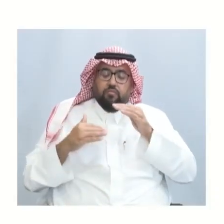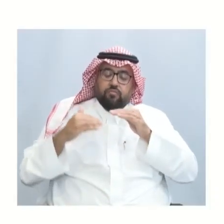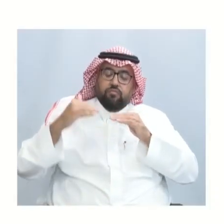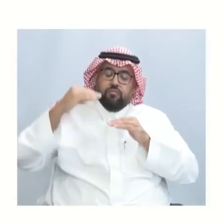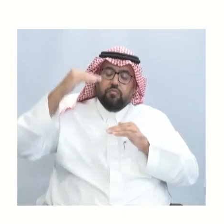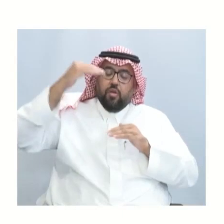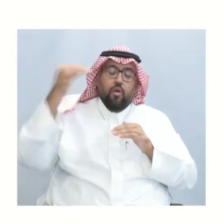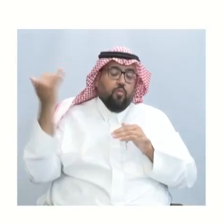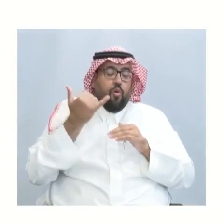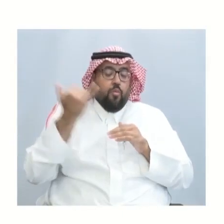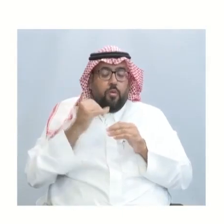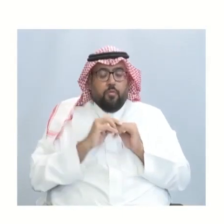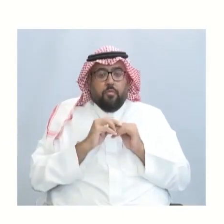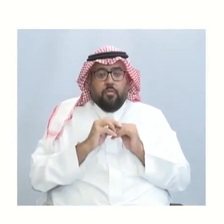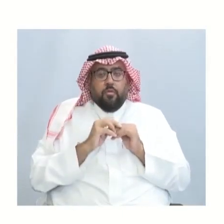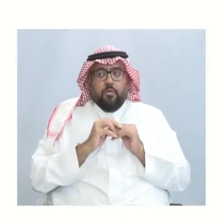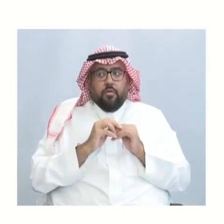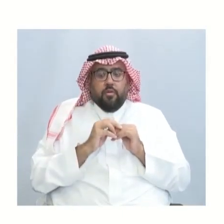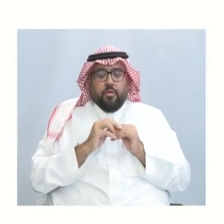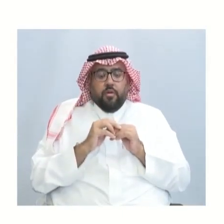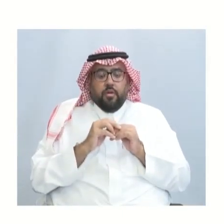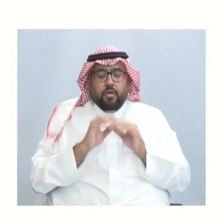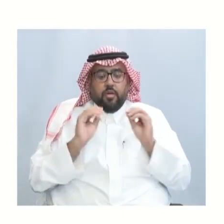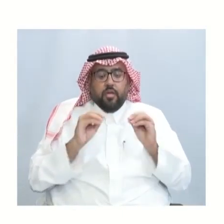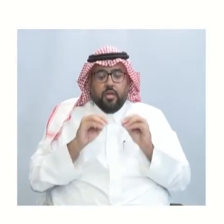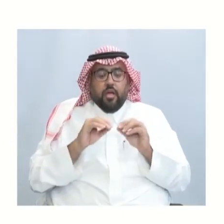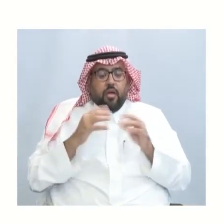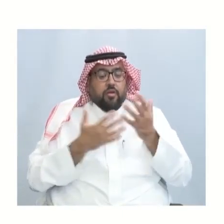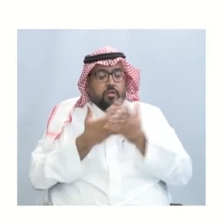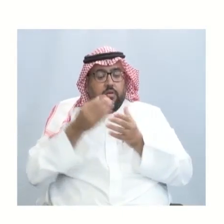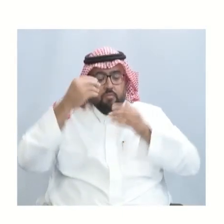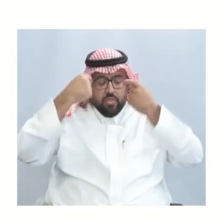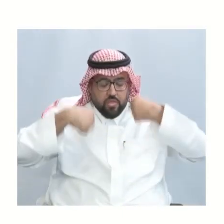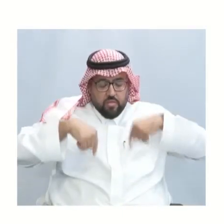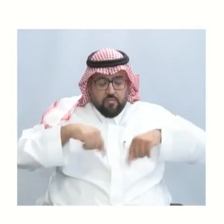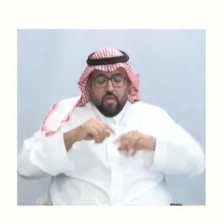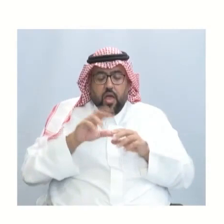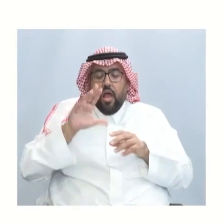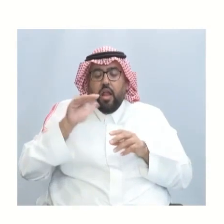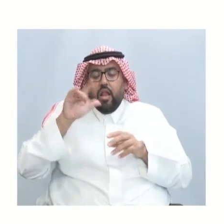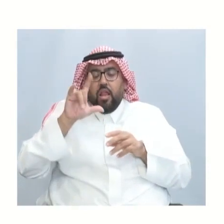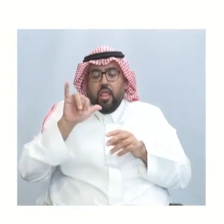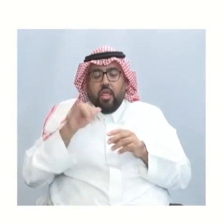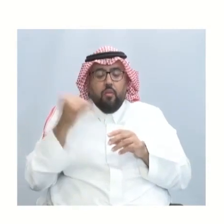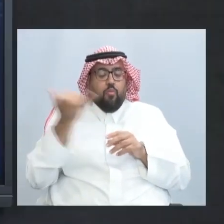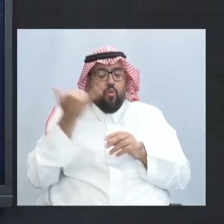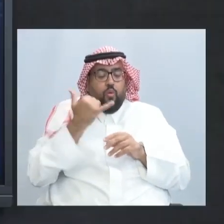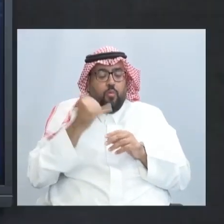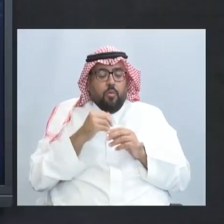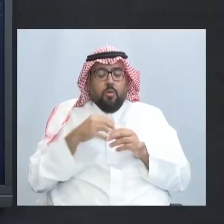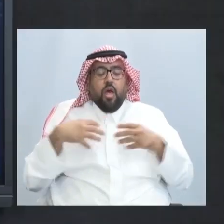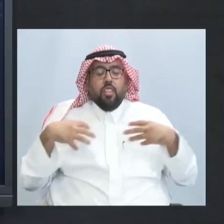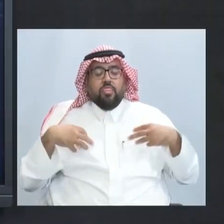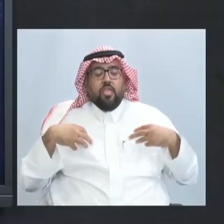وهو صفه هامه وهو المعدل السريع وجميع التفاعلات التي تحدث داخل الخليه لاحظنا له دور مهم في الثديات